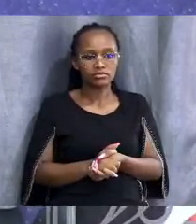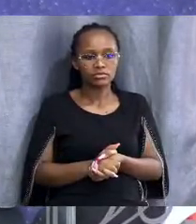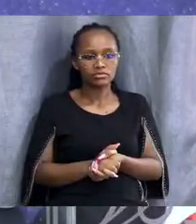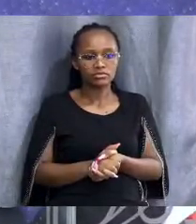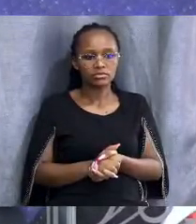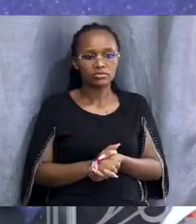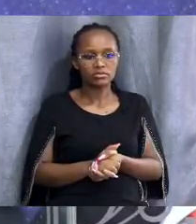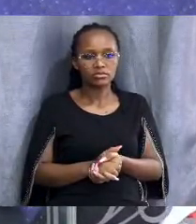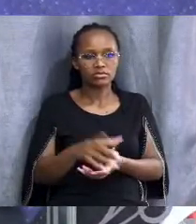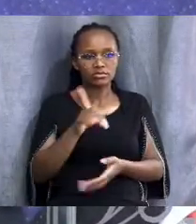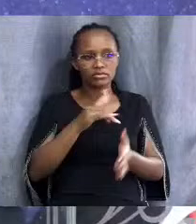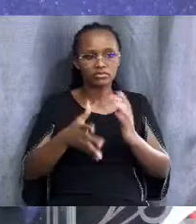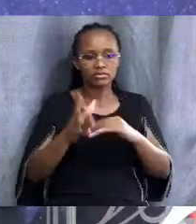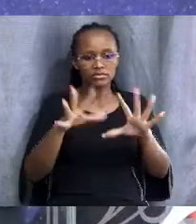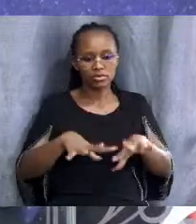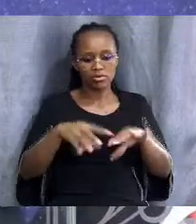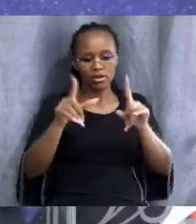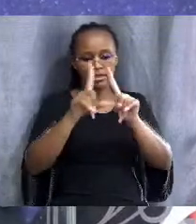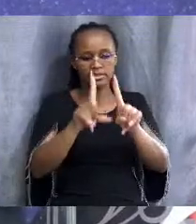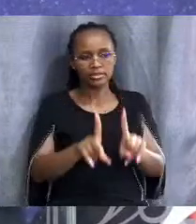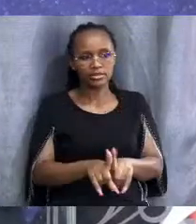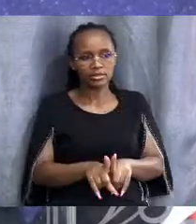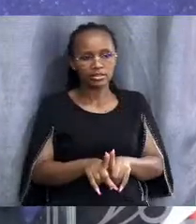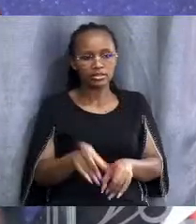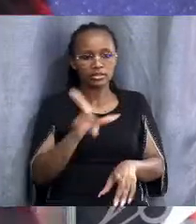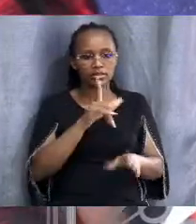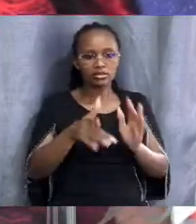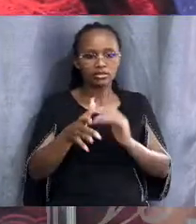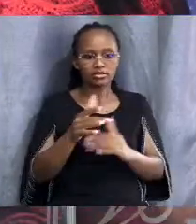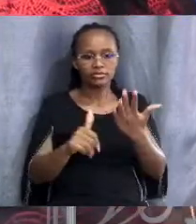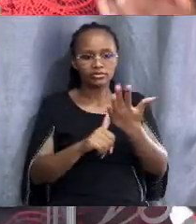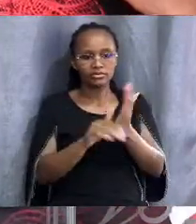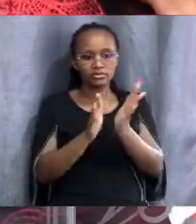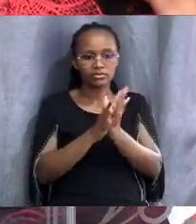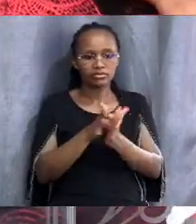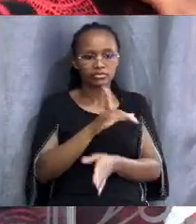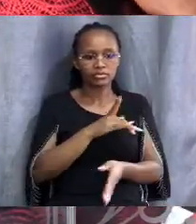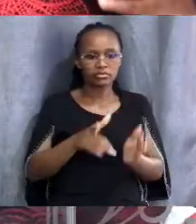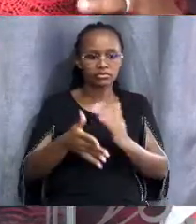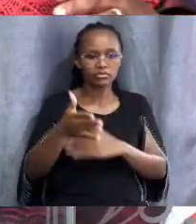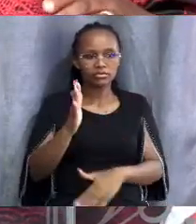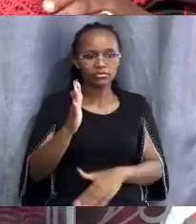noi wa mushokere na twali